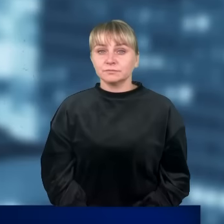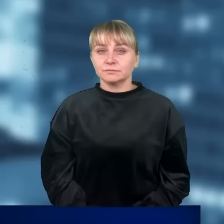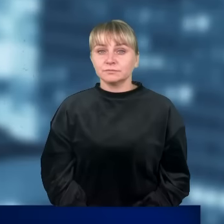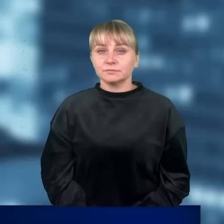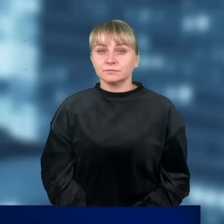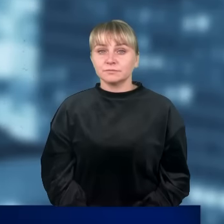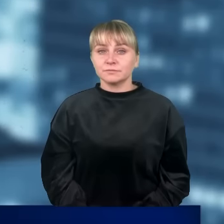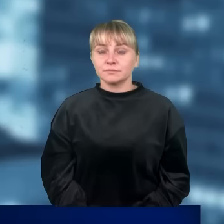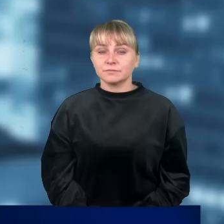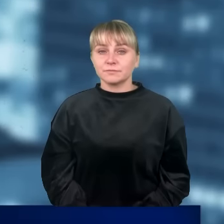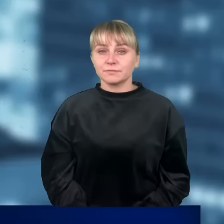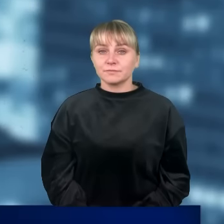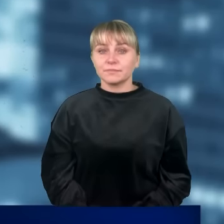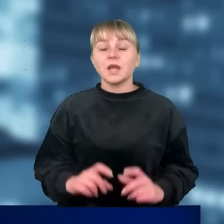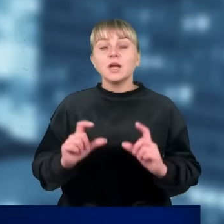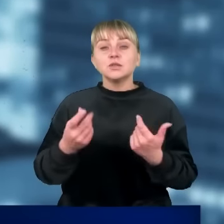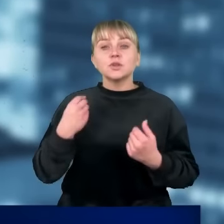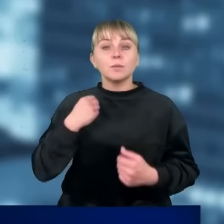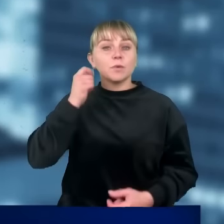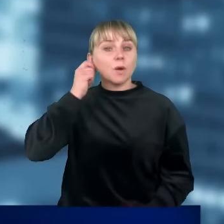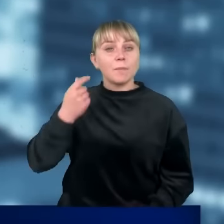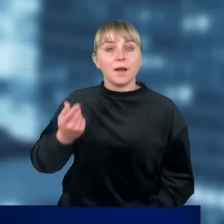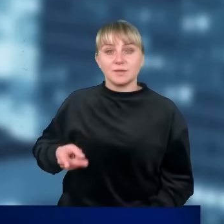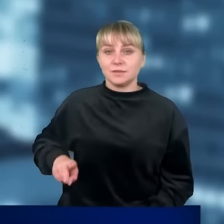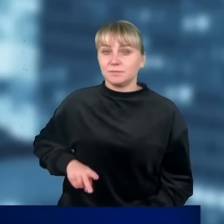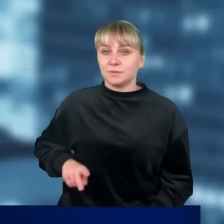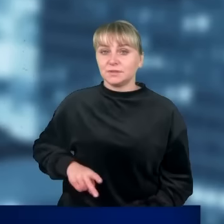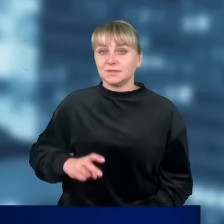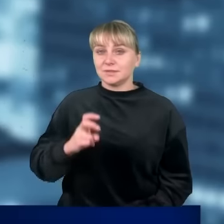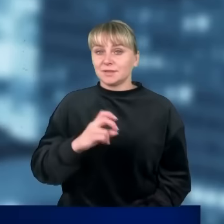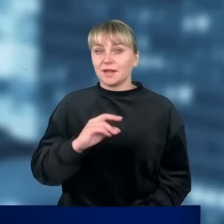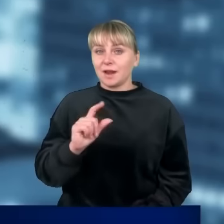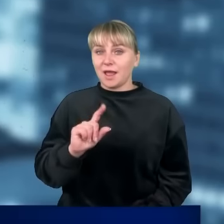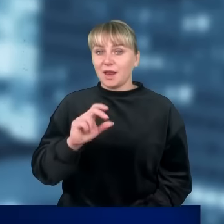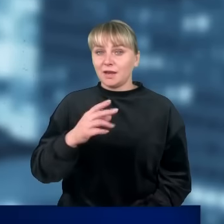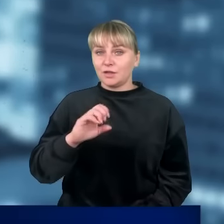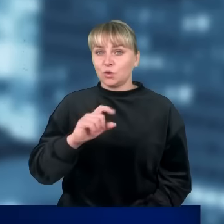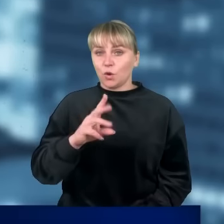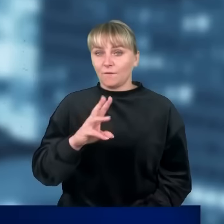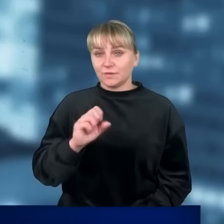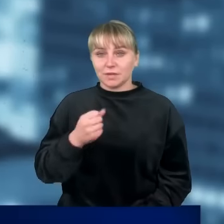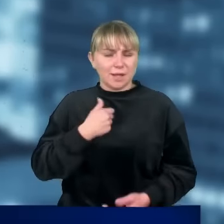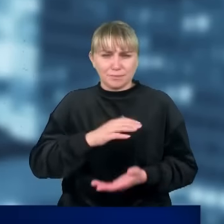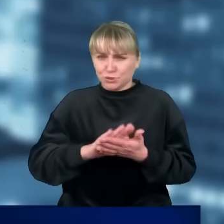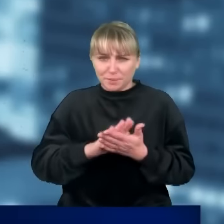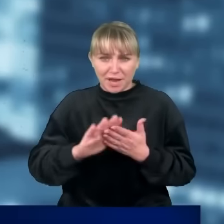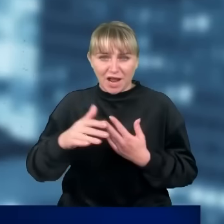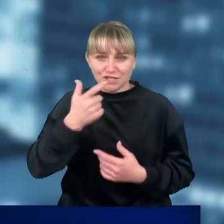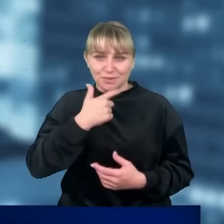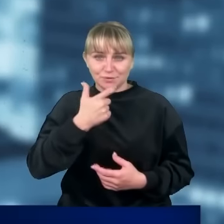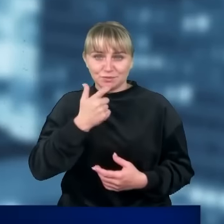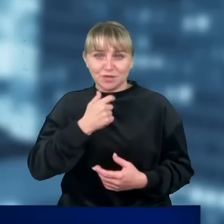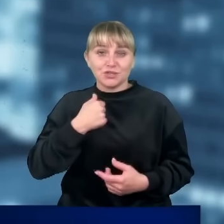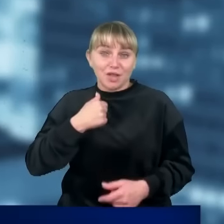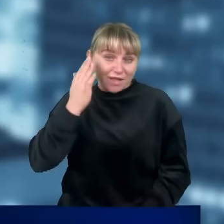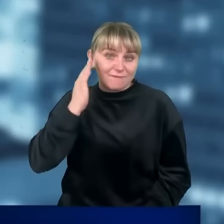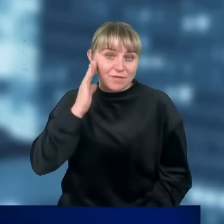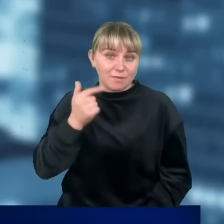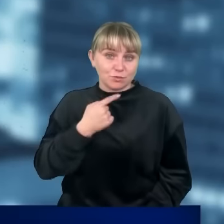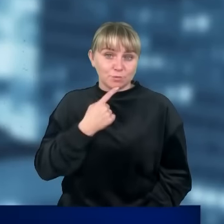To, co powiedziała pani minister Henning-Kloska na temat, przepraszam, że się śmieję, ale ja wiem, co powiedziała, więc nie jestem w stanie się